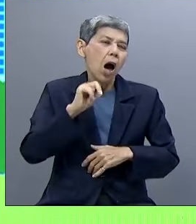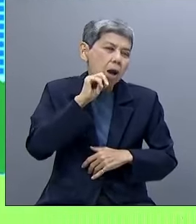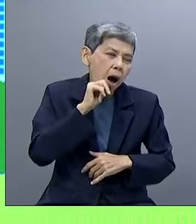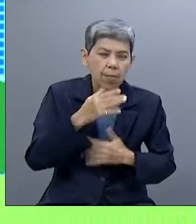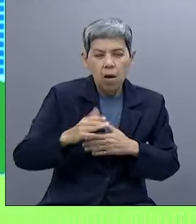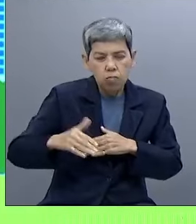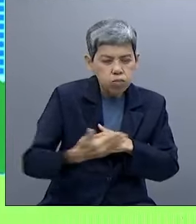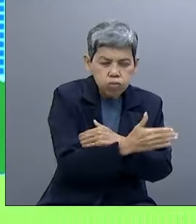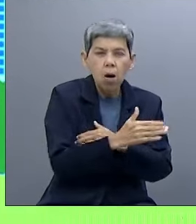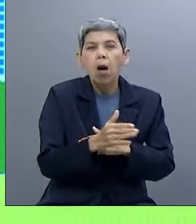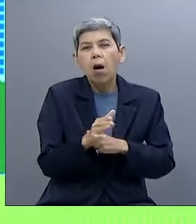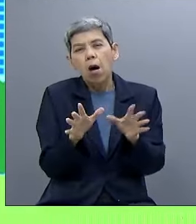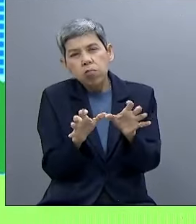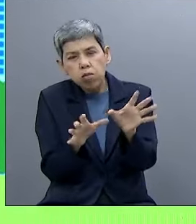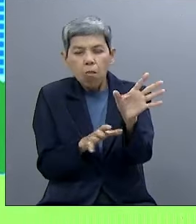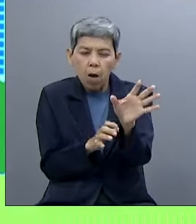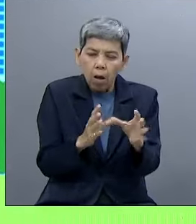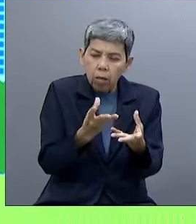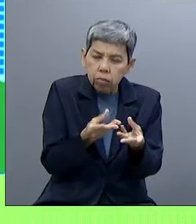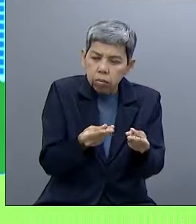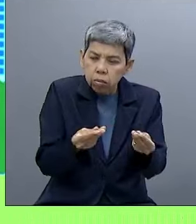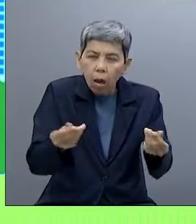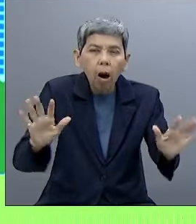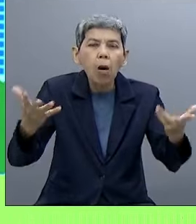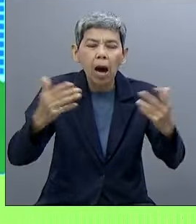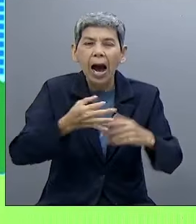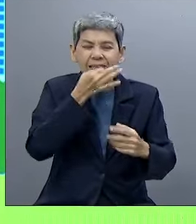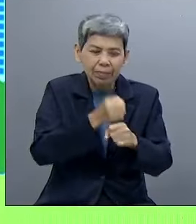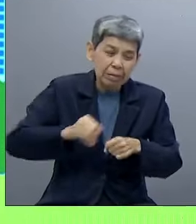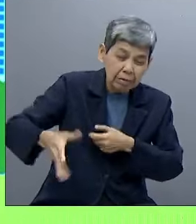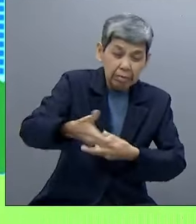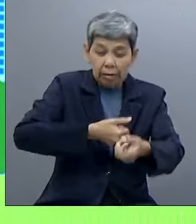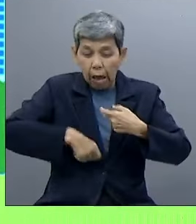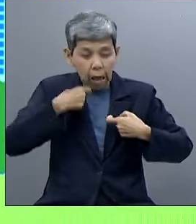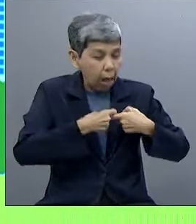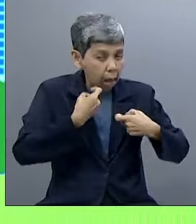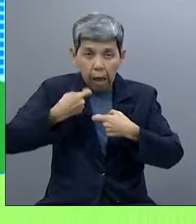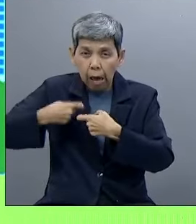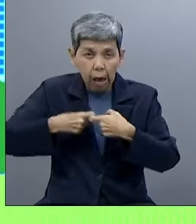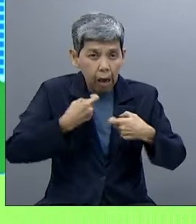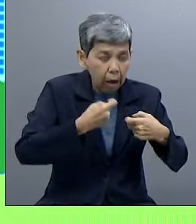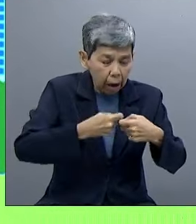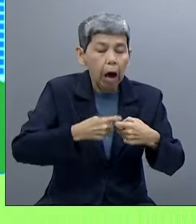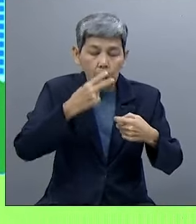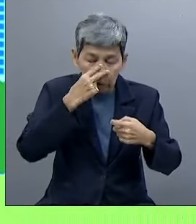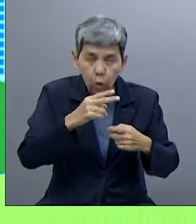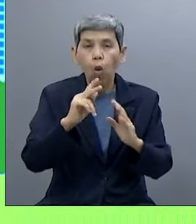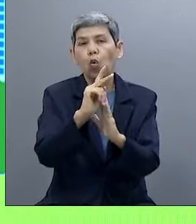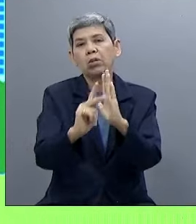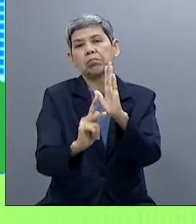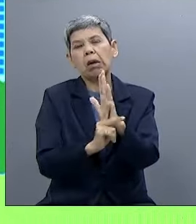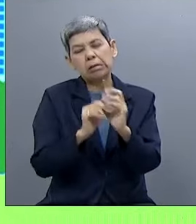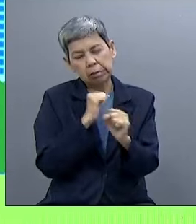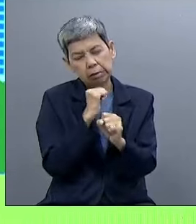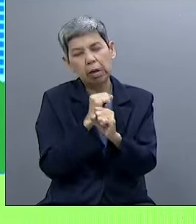นี่ยมีจำนวนน้อยลงนะคะแล้วก็ชาวประมงเนี่ยทำมาหากินได้ยากขึ้นนะคะประกอบกับความท้าทายเรื่องของกฎหมายที่ต้องท